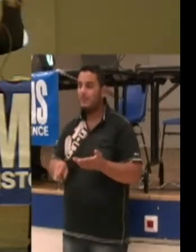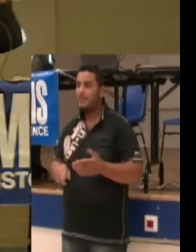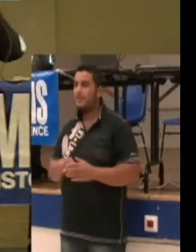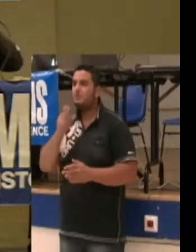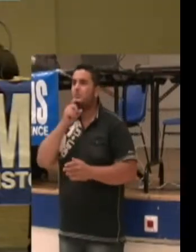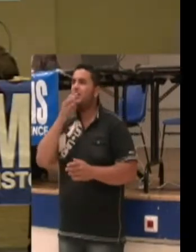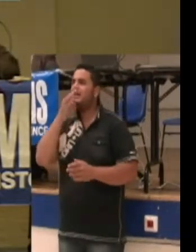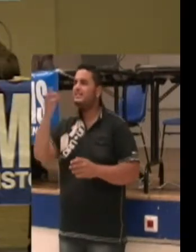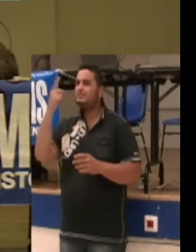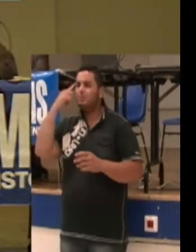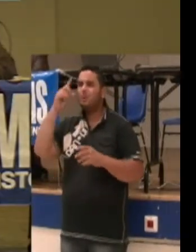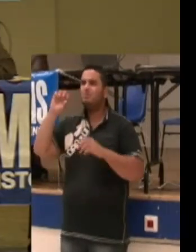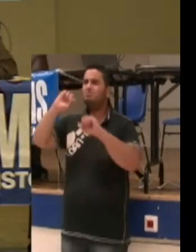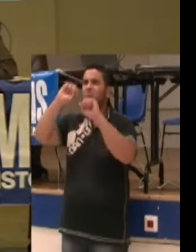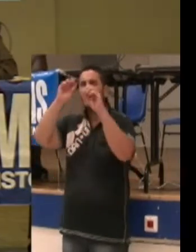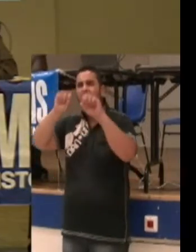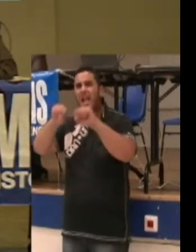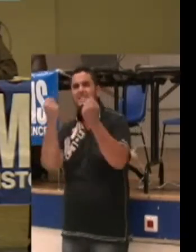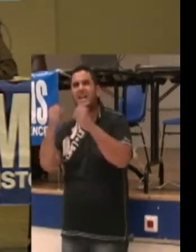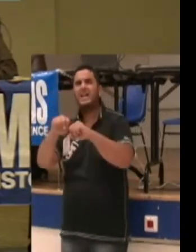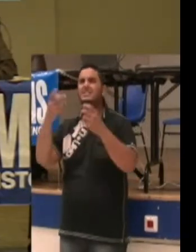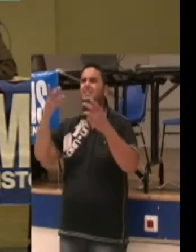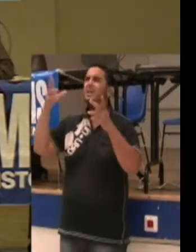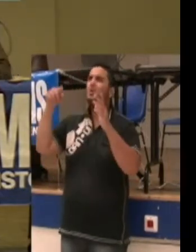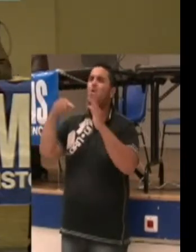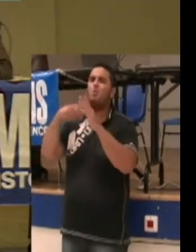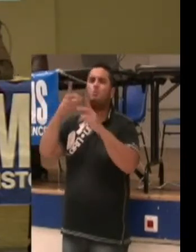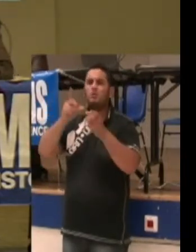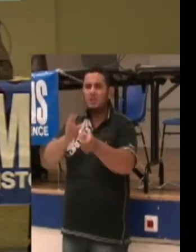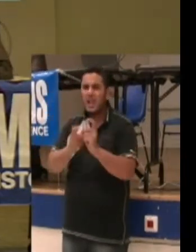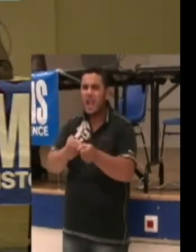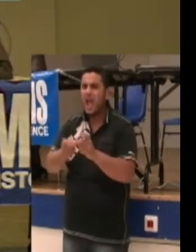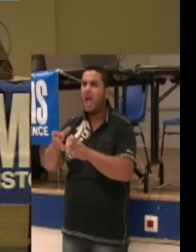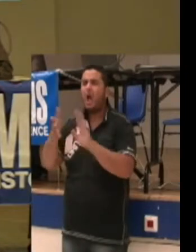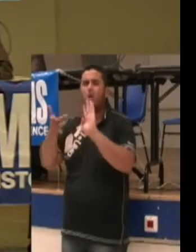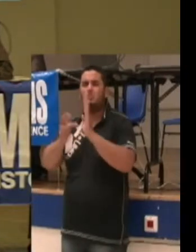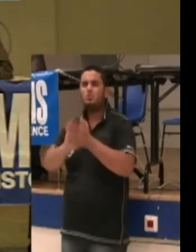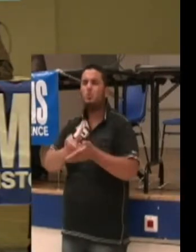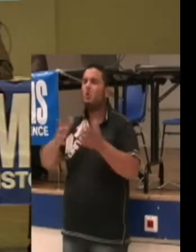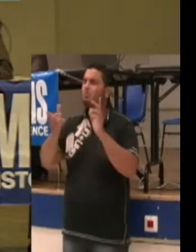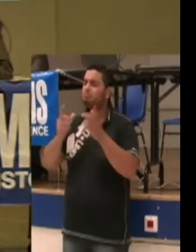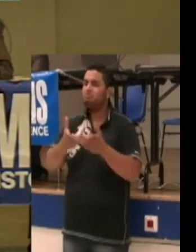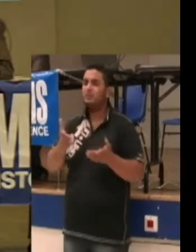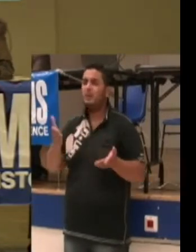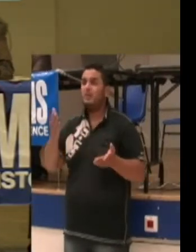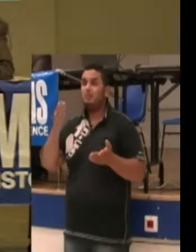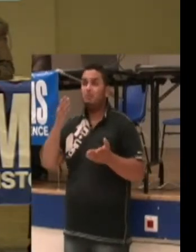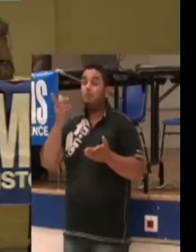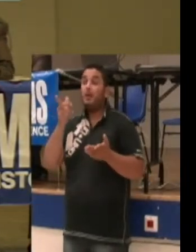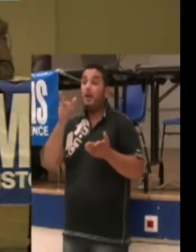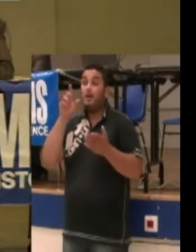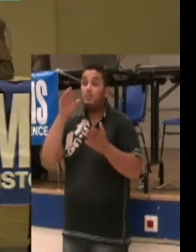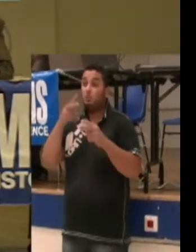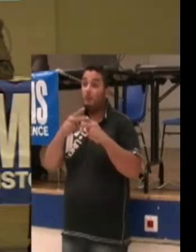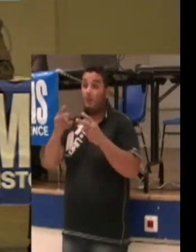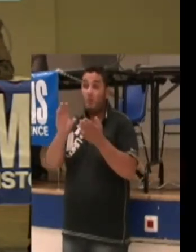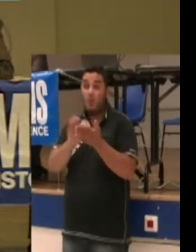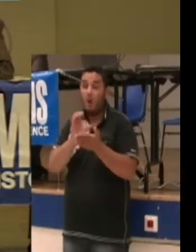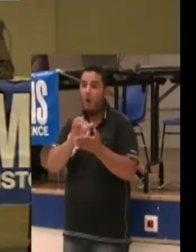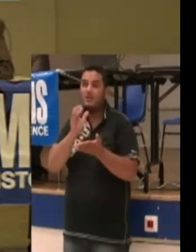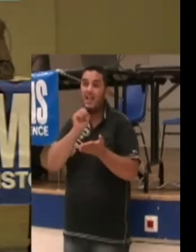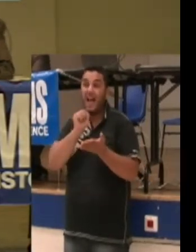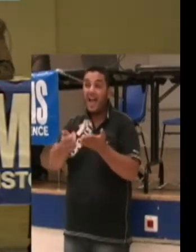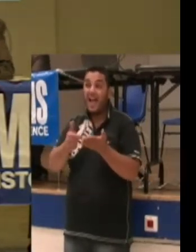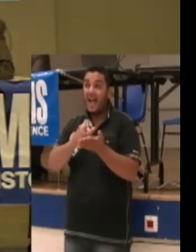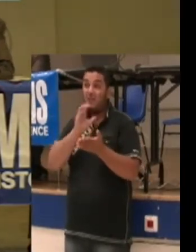ils font. Allah subhanahu wa ta'ala, quand vous lisez le Coran, Allah subhanahu wa ta'ala, il nous parle de Pharaon. Inna Pharaon ala fil ardi wa ja'ala